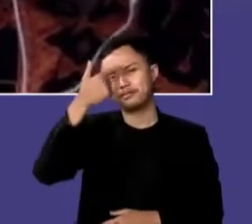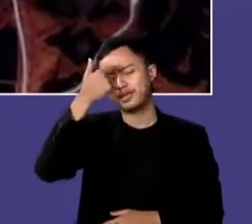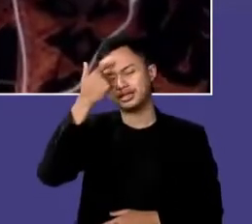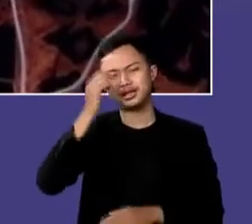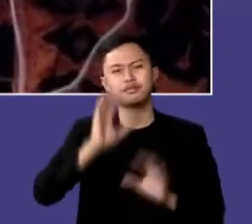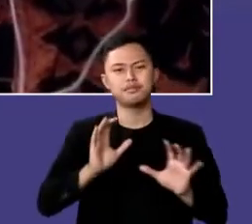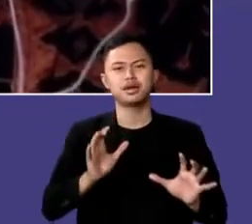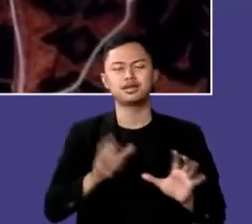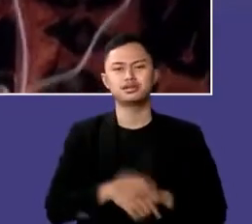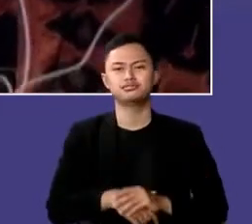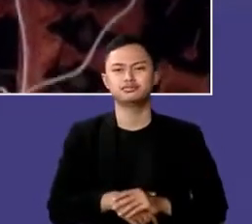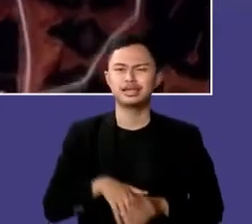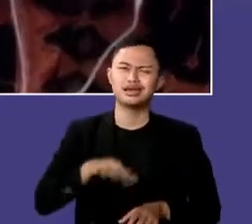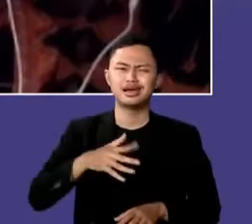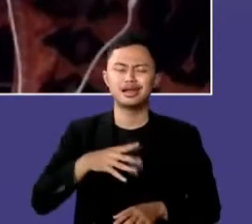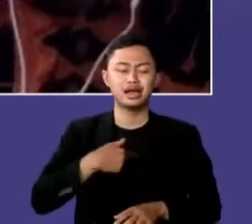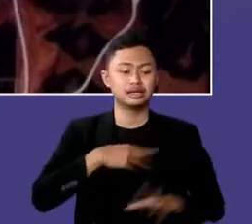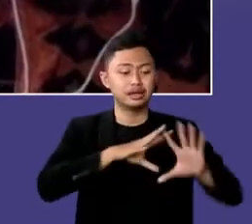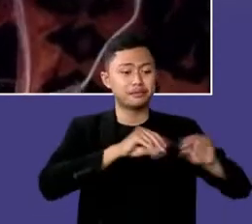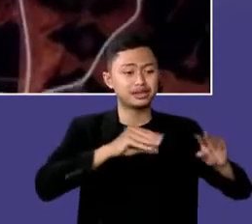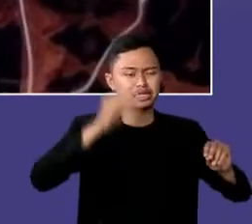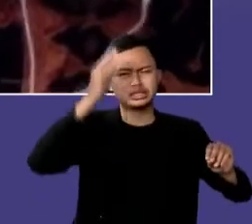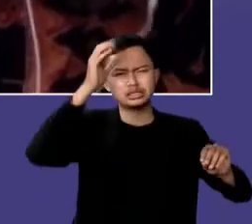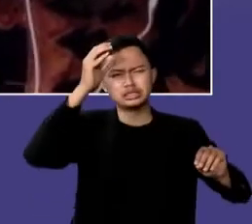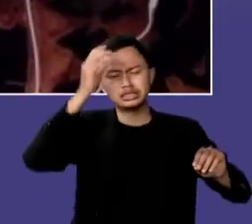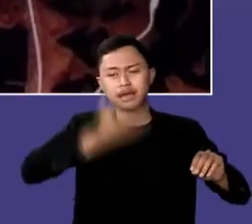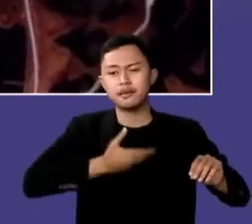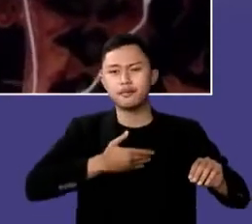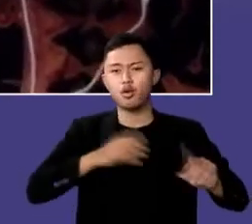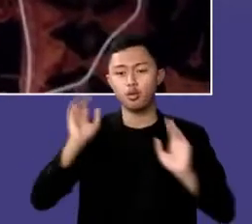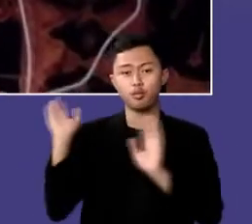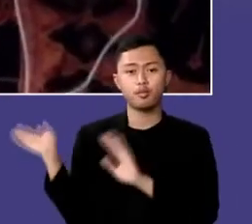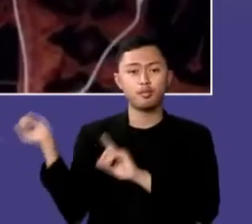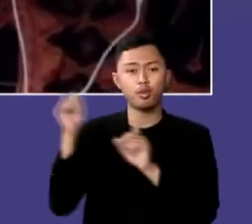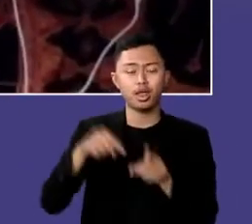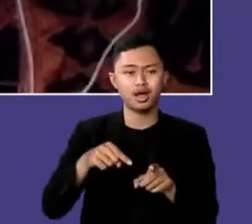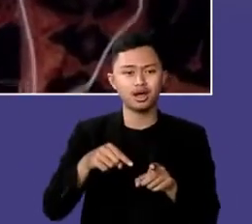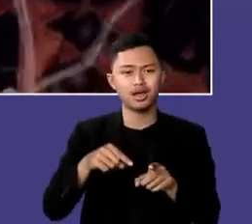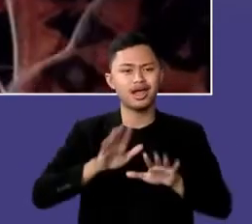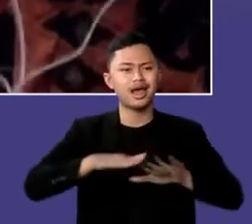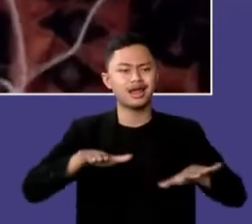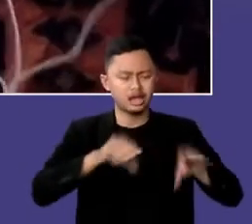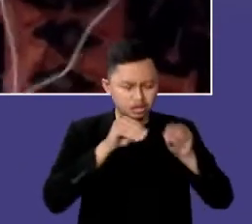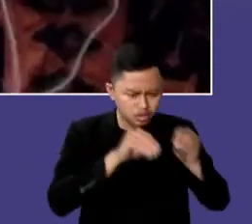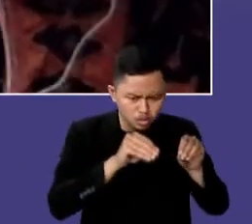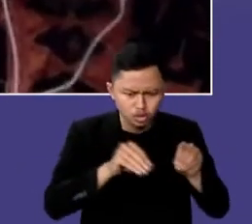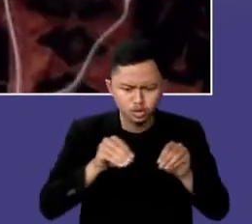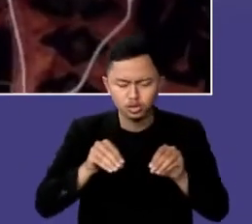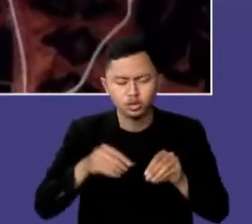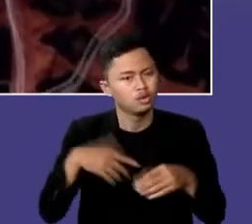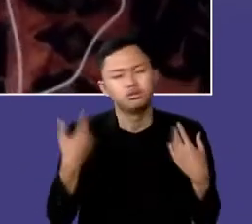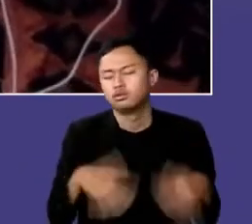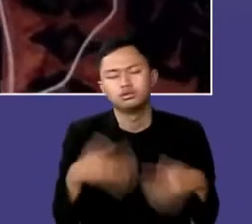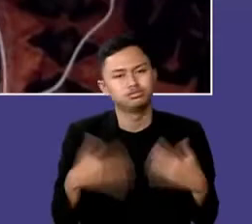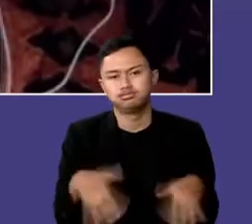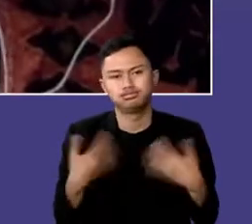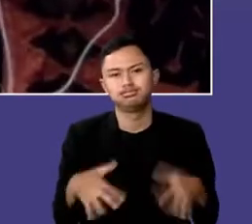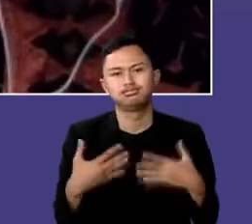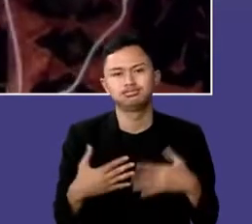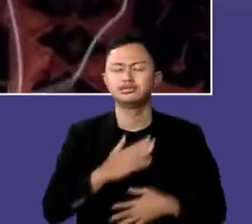kadang-kadang stres di kerjaan harus kamu ngajarin anak lagi gitu tadi luar biasa